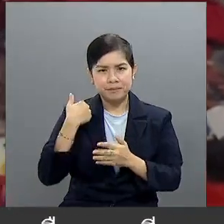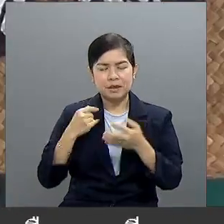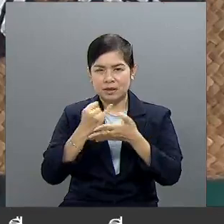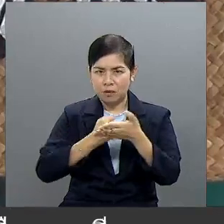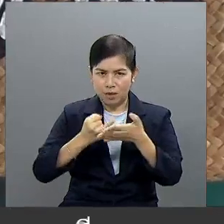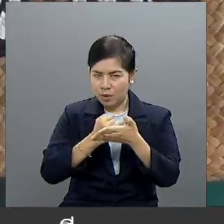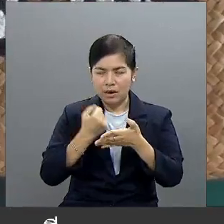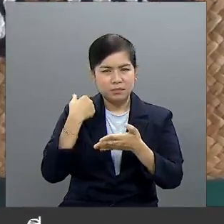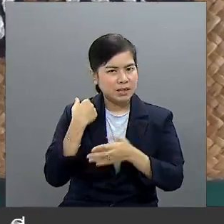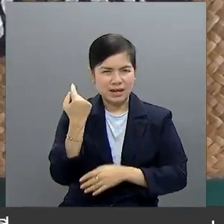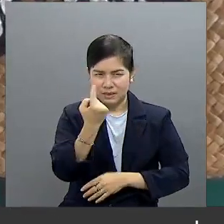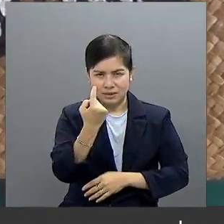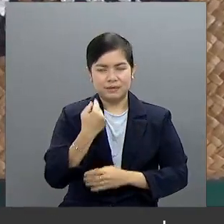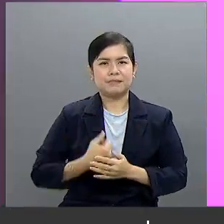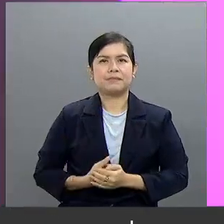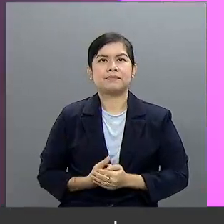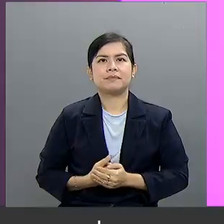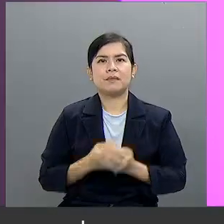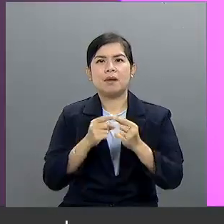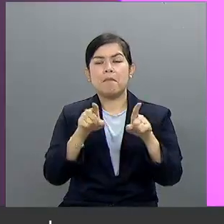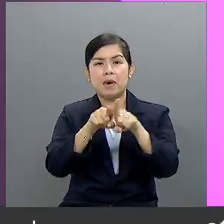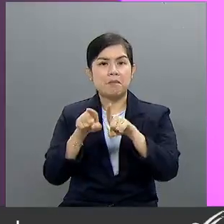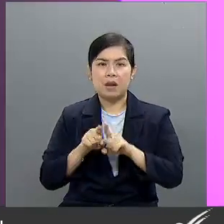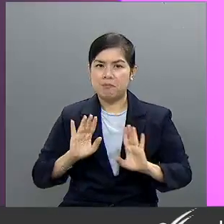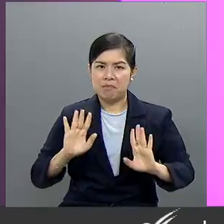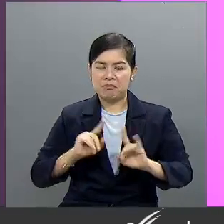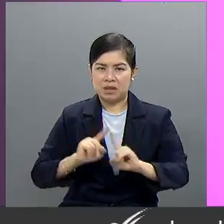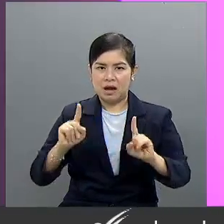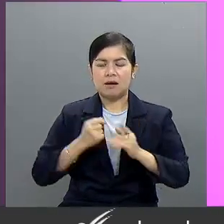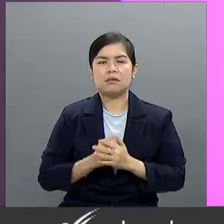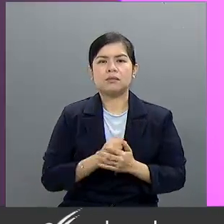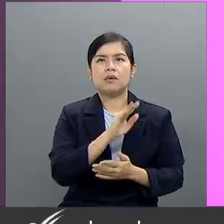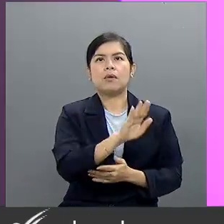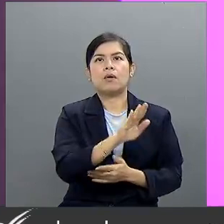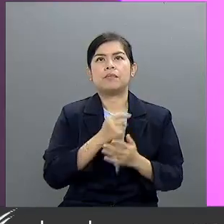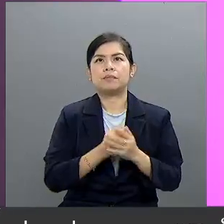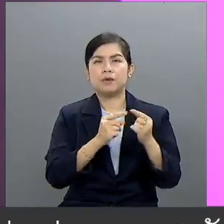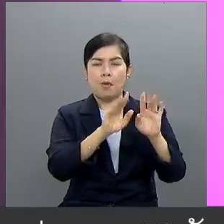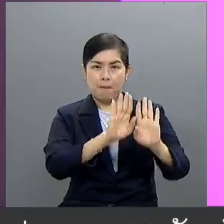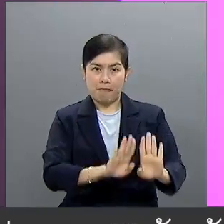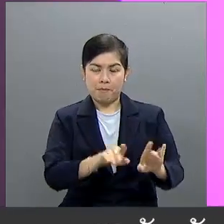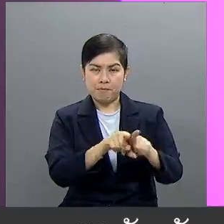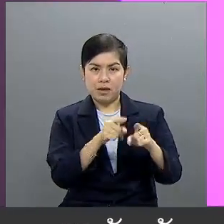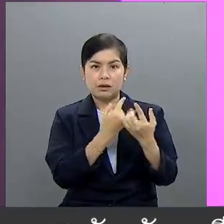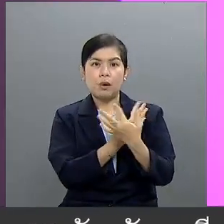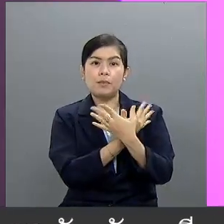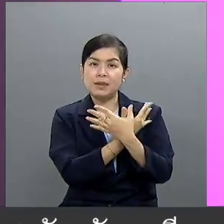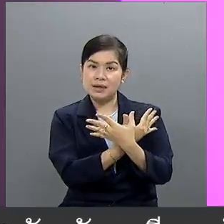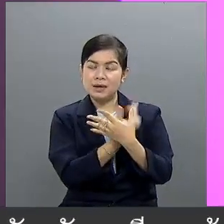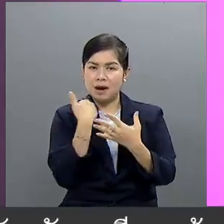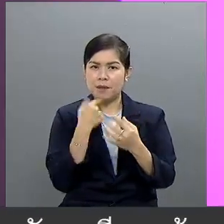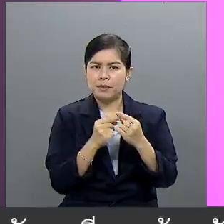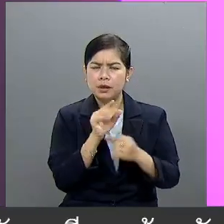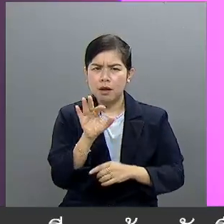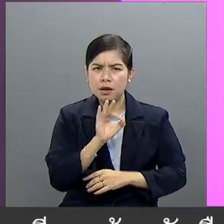ป็นซิกเนเจอร์นะอย่างสมมติว่าของท่านนี้เนี่ยก็จะเป็นแบบผีเสื้อรู้เลยว่าได้มาจากใครใช่ไหมเพราะว่าท่านเป็นคนทำค